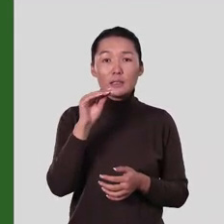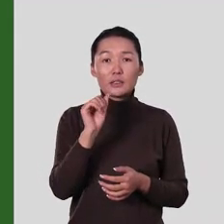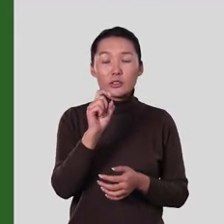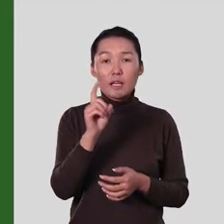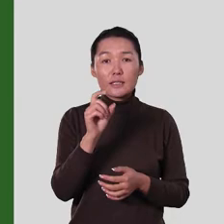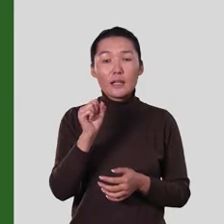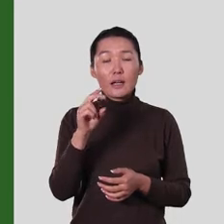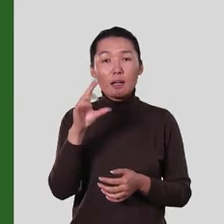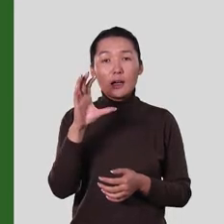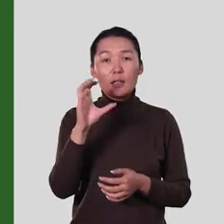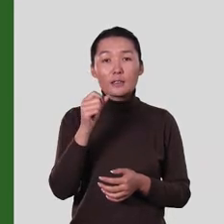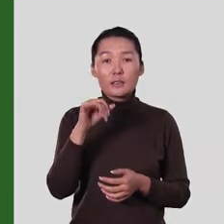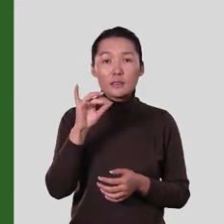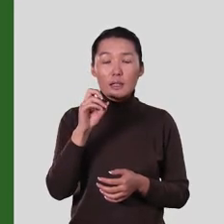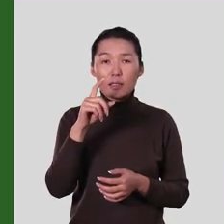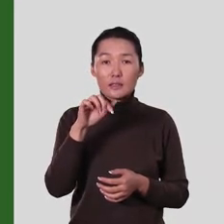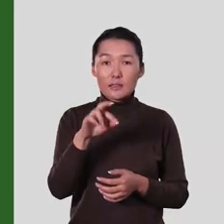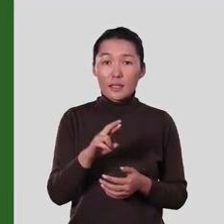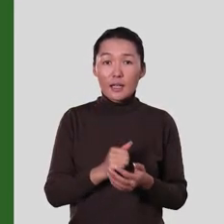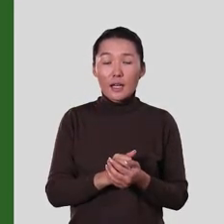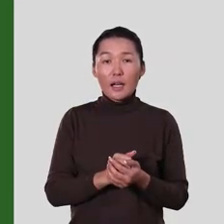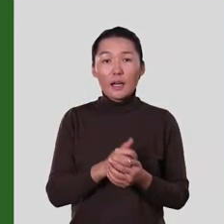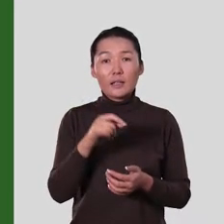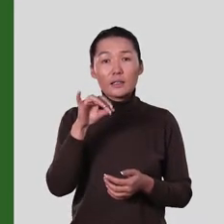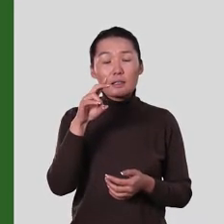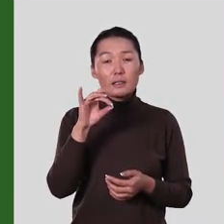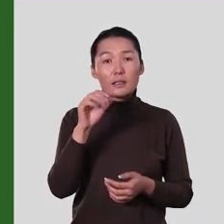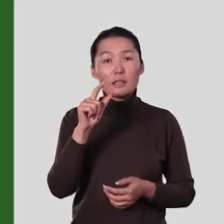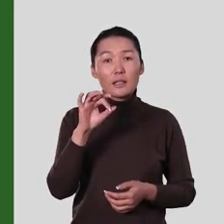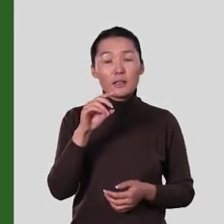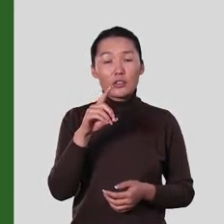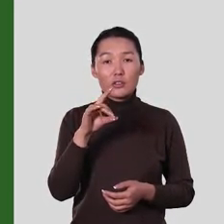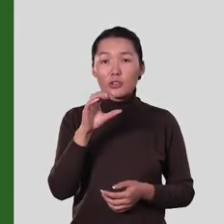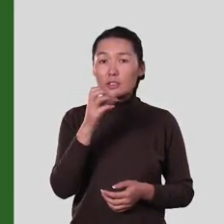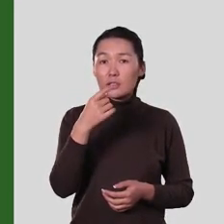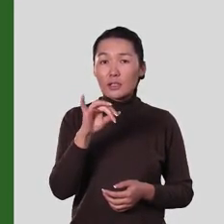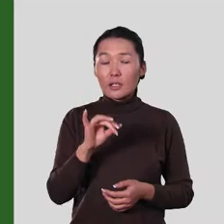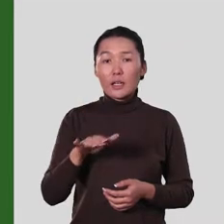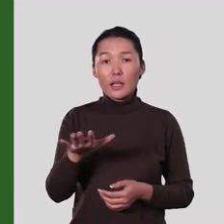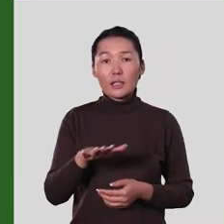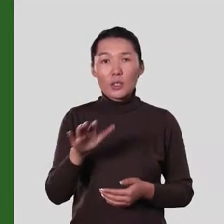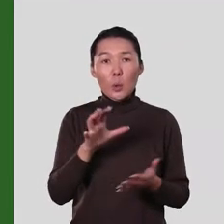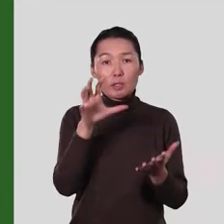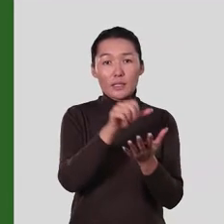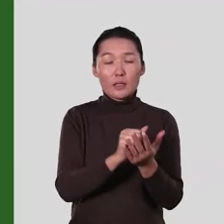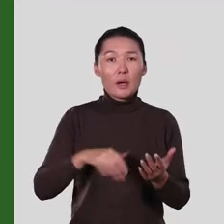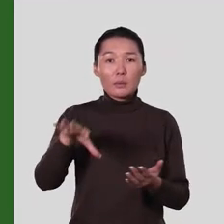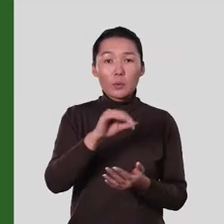Сарыджас-Аксайский гидрогеологический регион занимает полностью